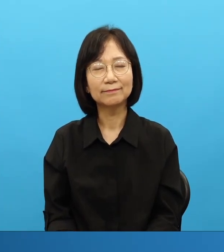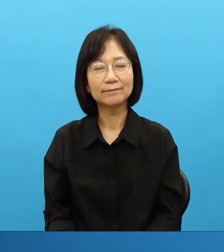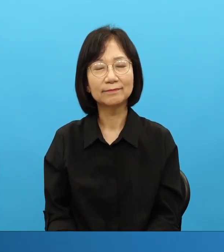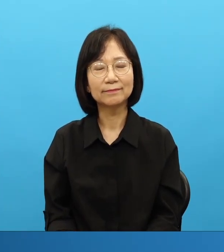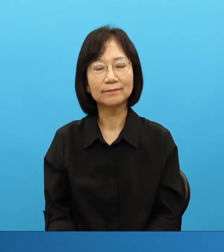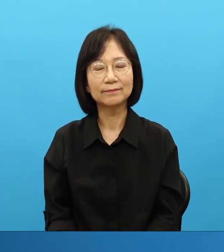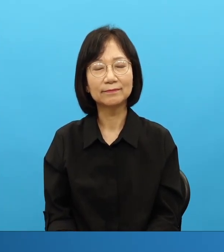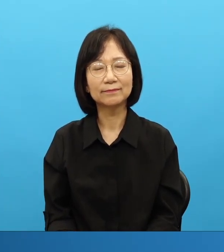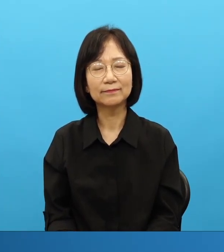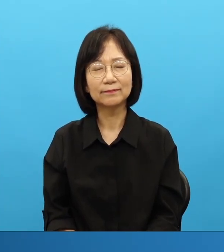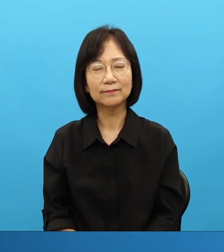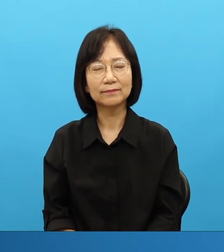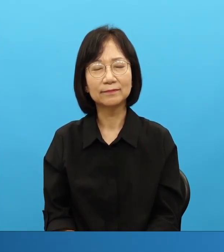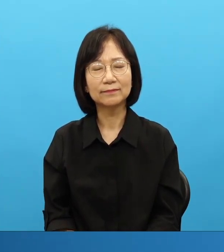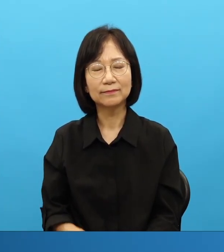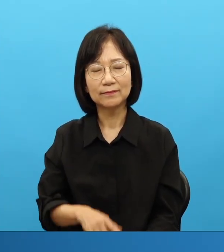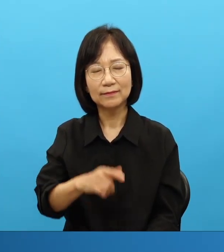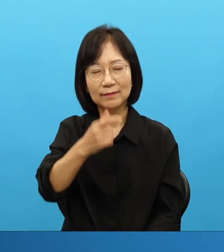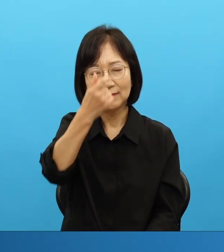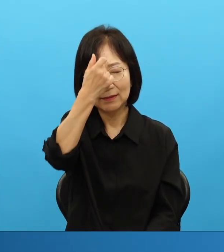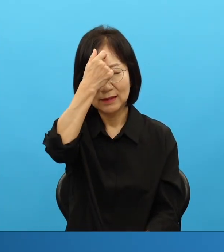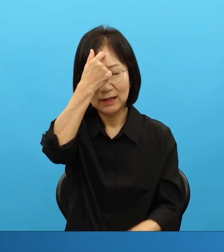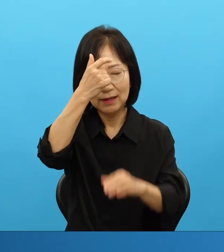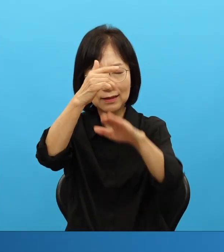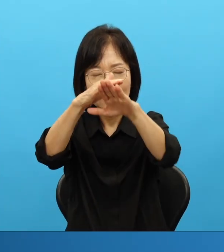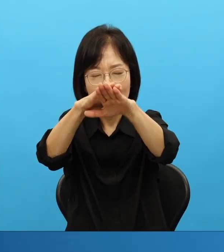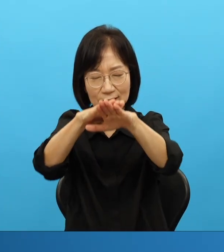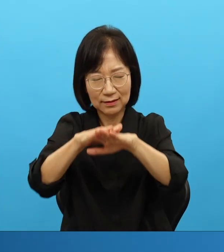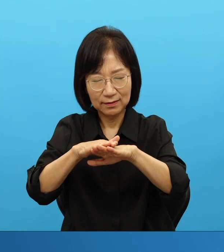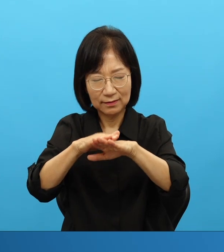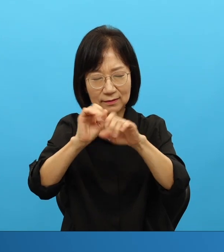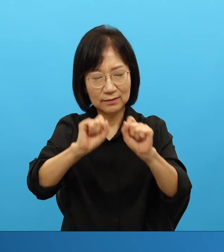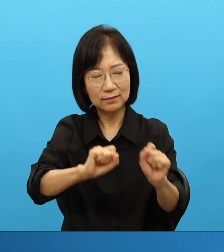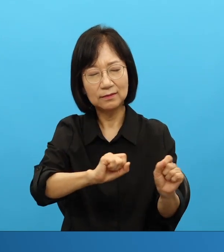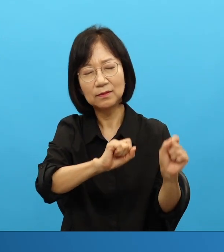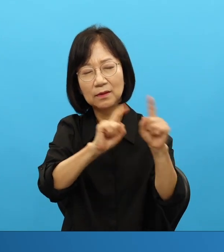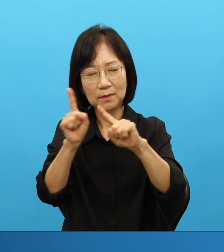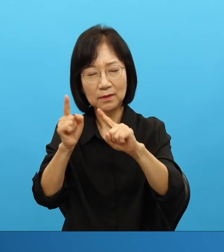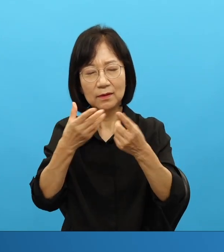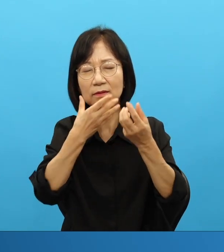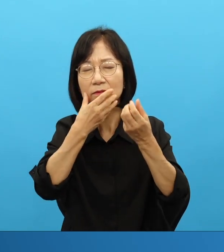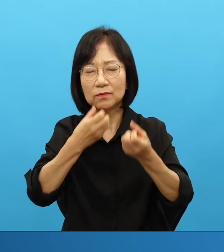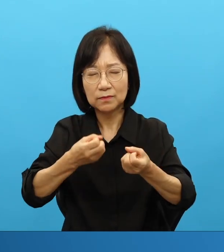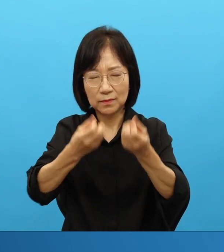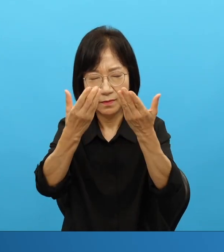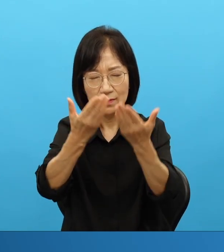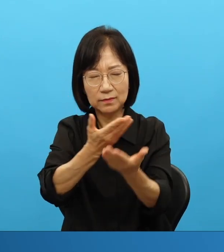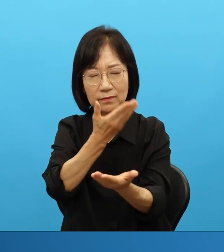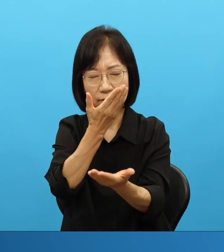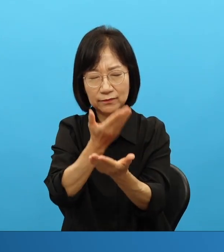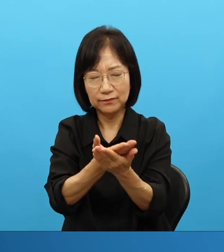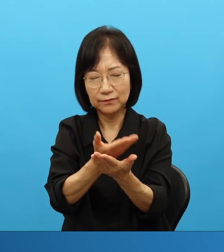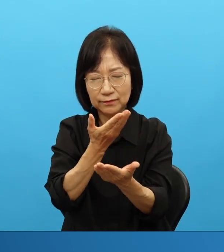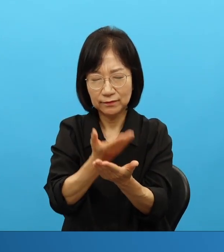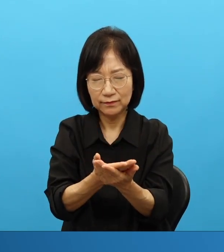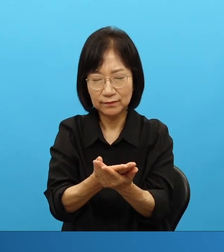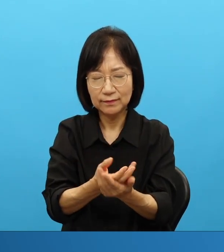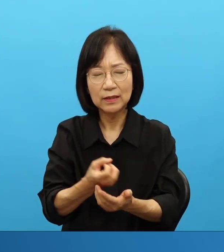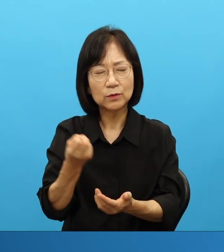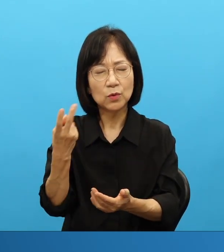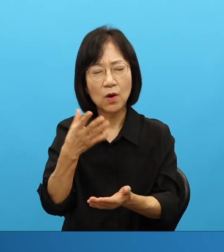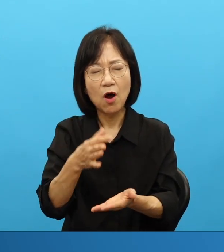예배를 회복하는 축복을 누리게 하옵소서. Help us to enjoy the blessing of restoring our worship, 또